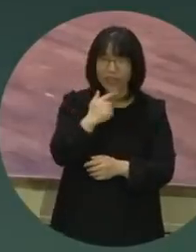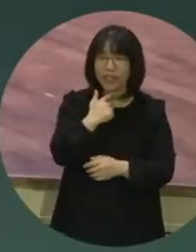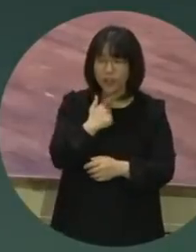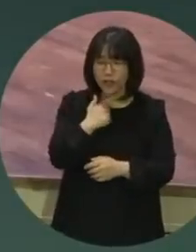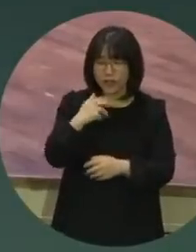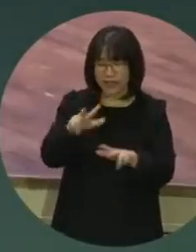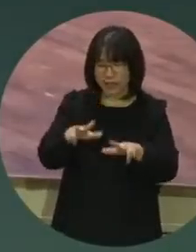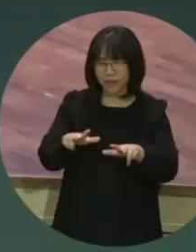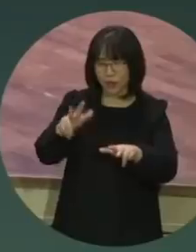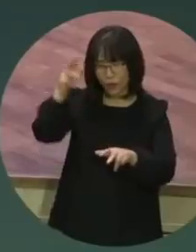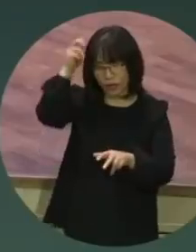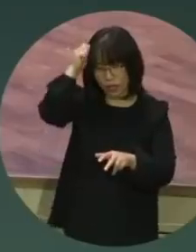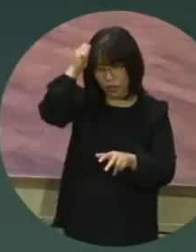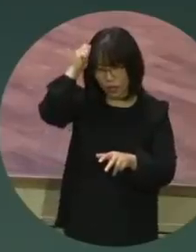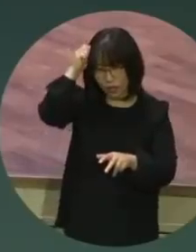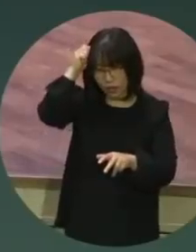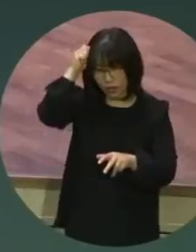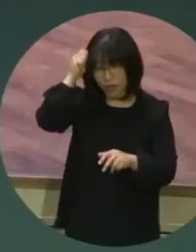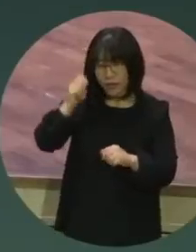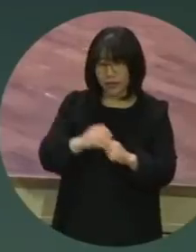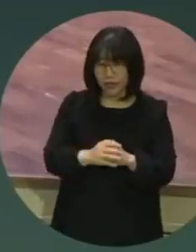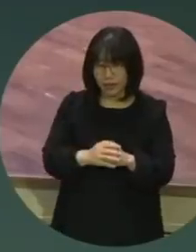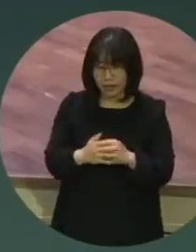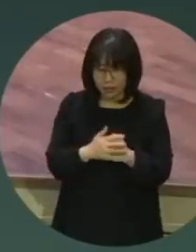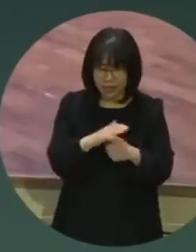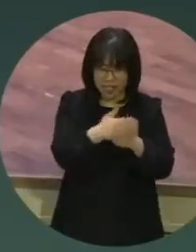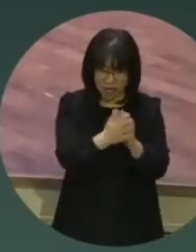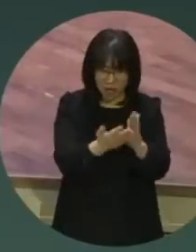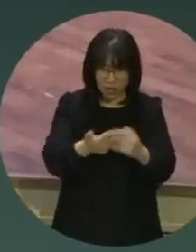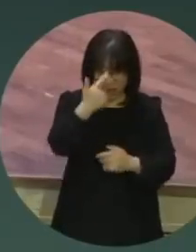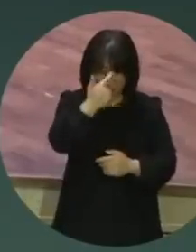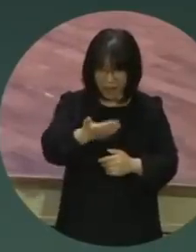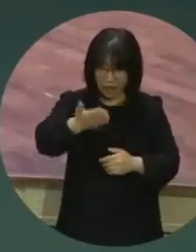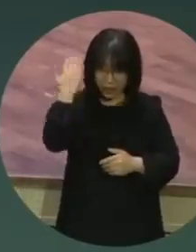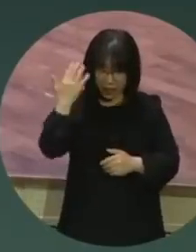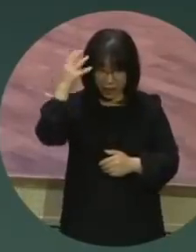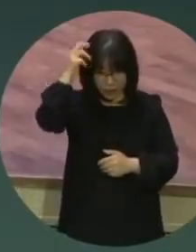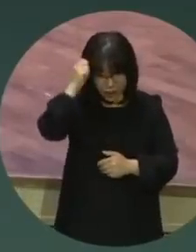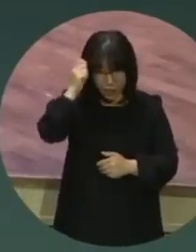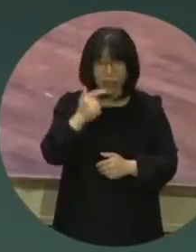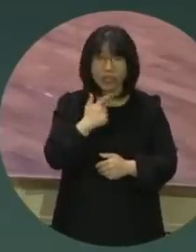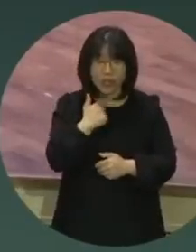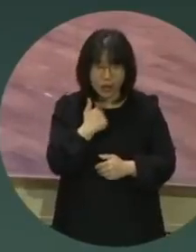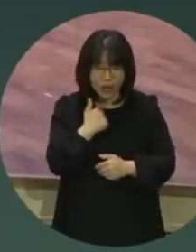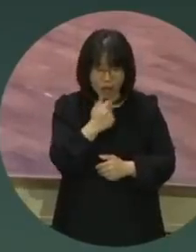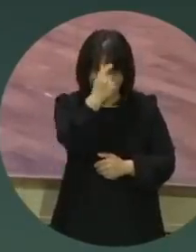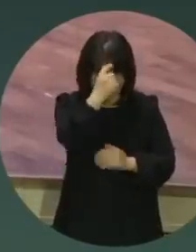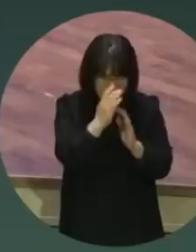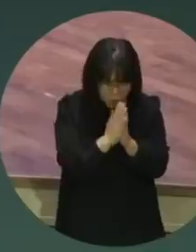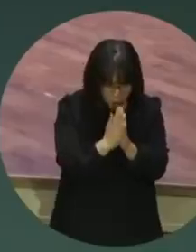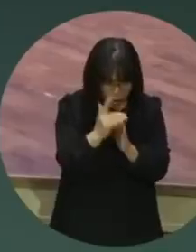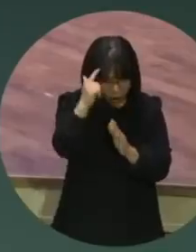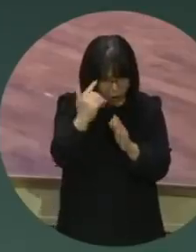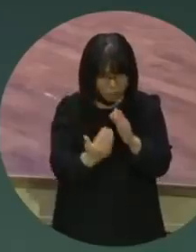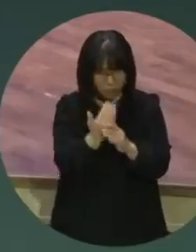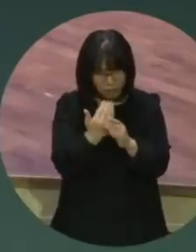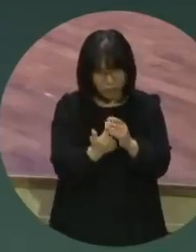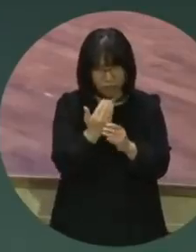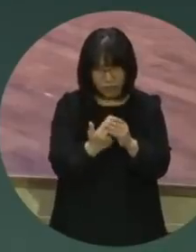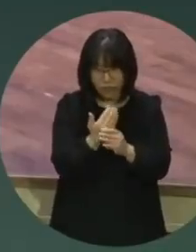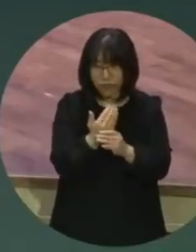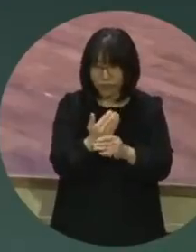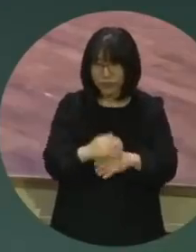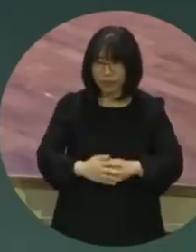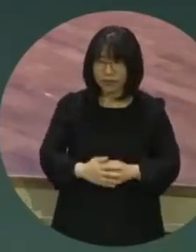그리고 성경 암송한 것들이 급하면 나와요. 급하면. 급하면 하나님 기도할 때 그것이 나온단 말이에요.